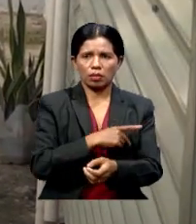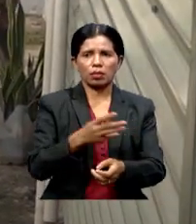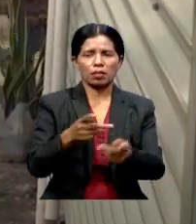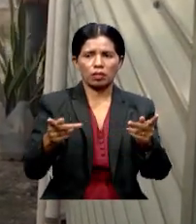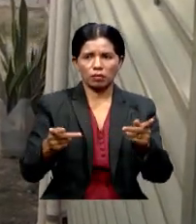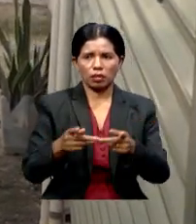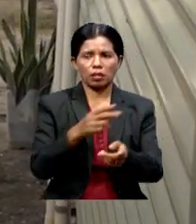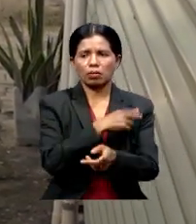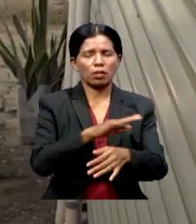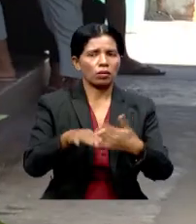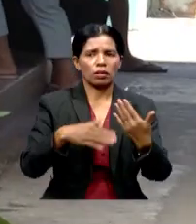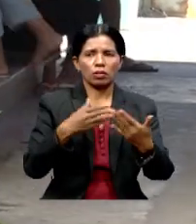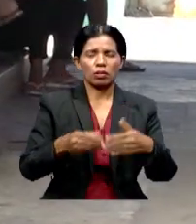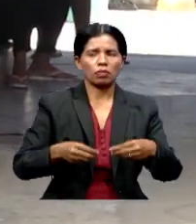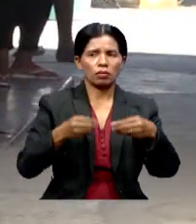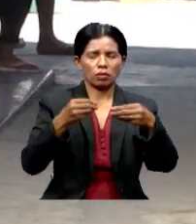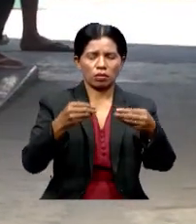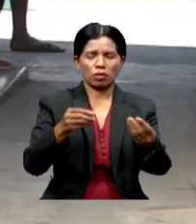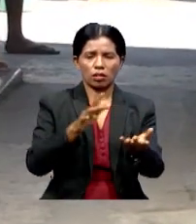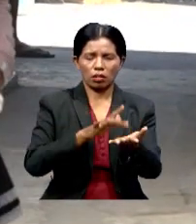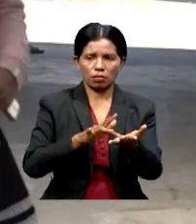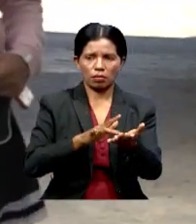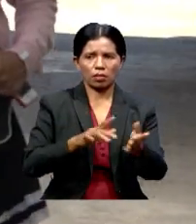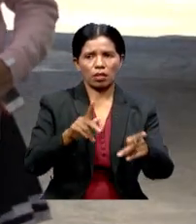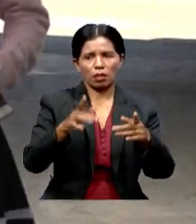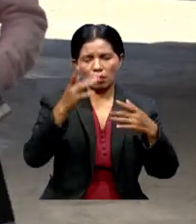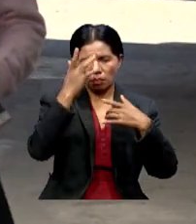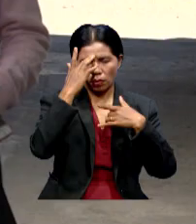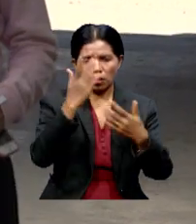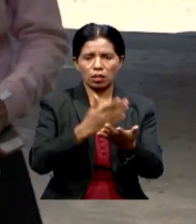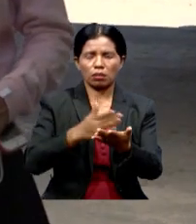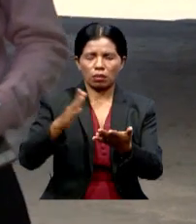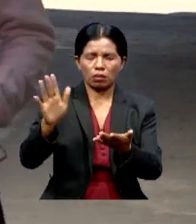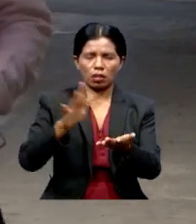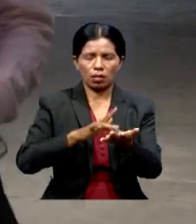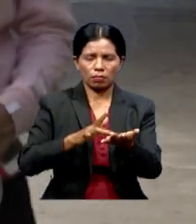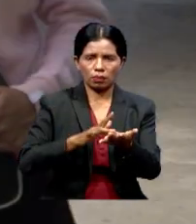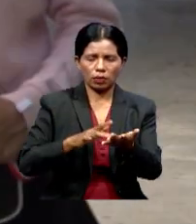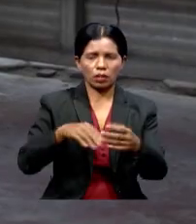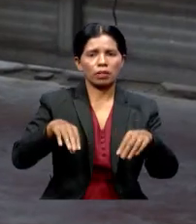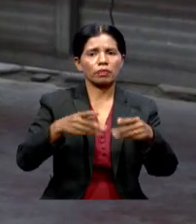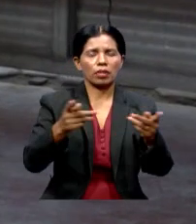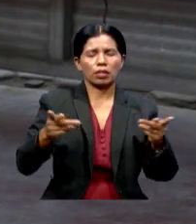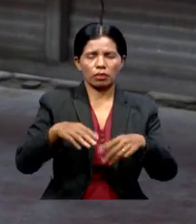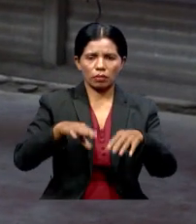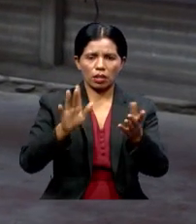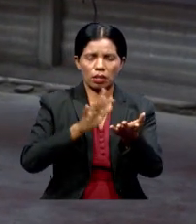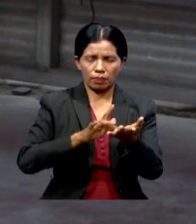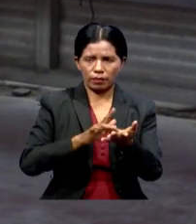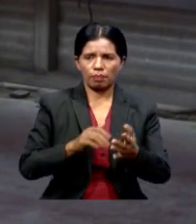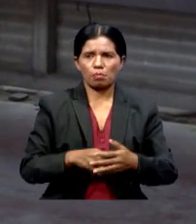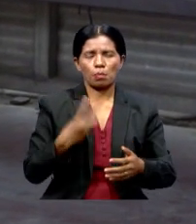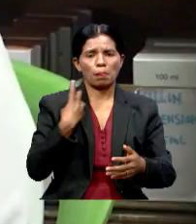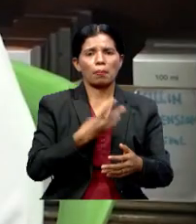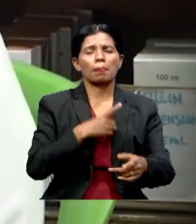posto saudi sira fode treseita ba paciente hodi sosai moruk ia farmasia privado. Ami sempre